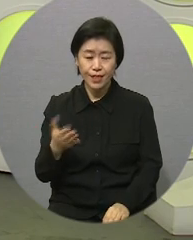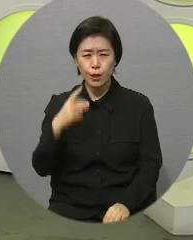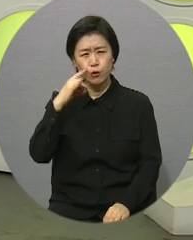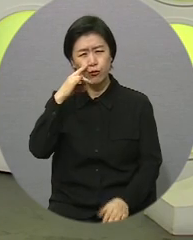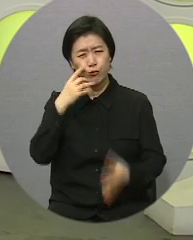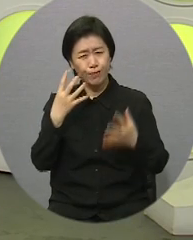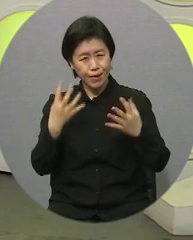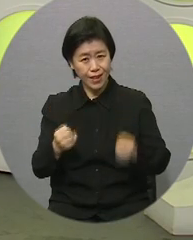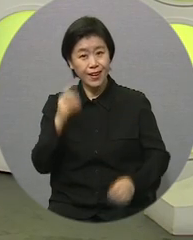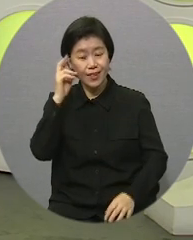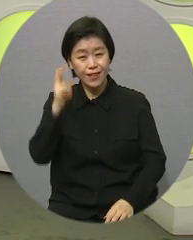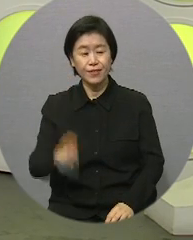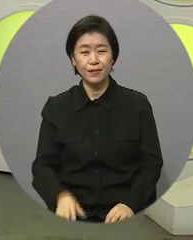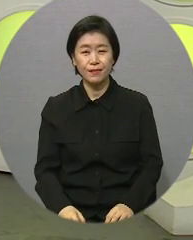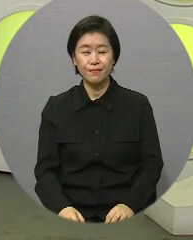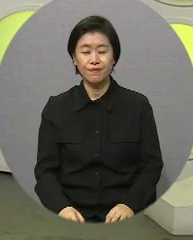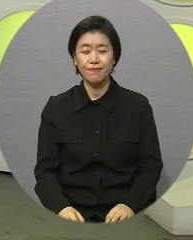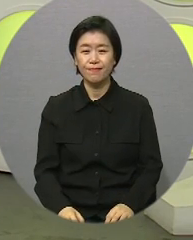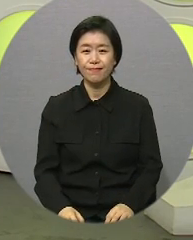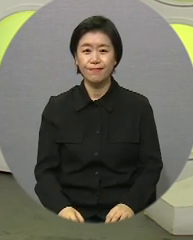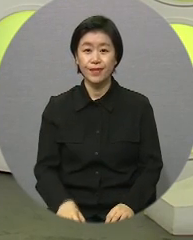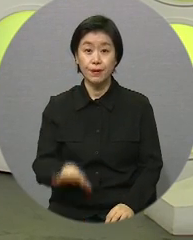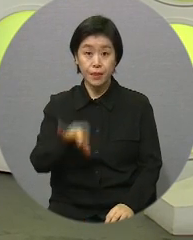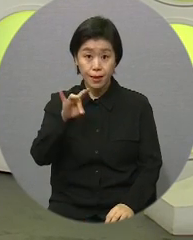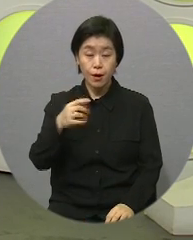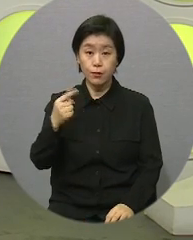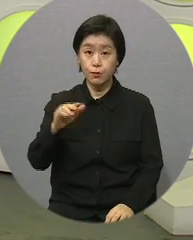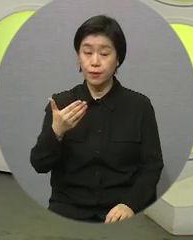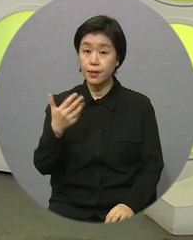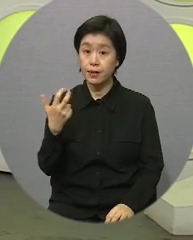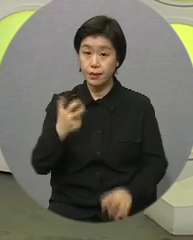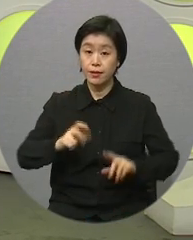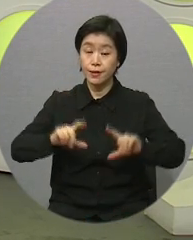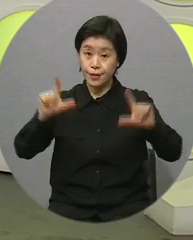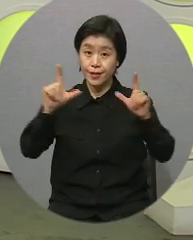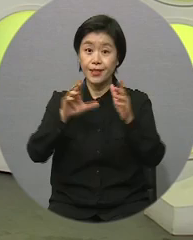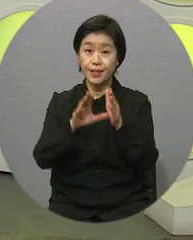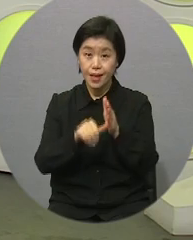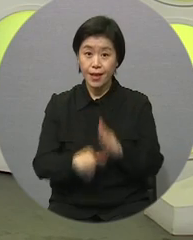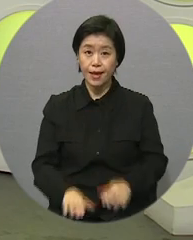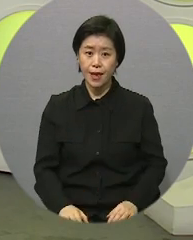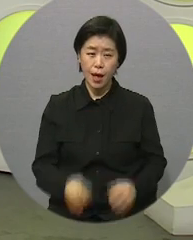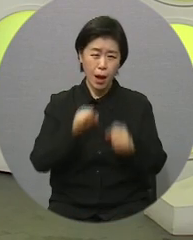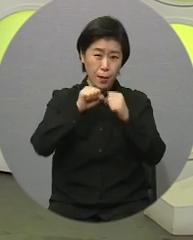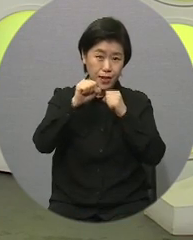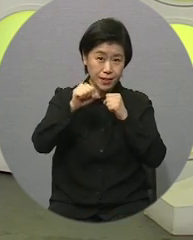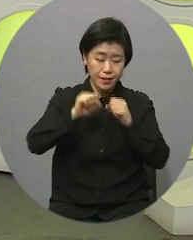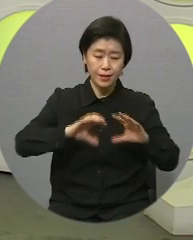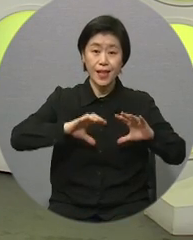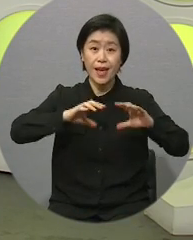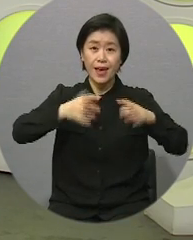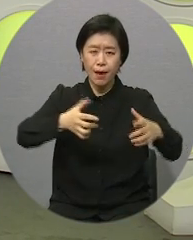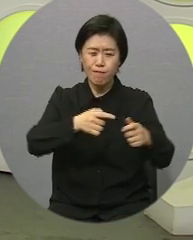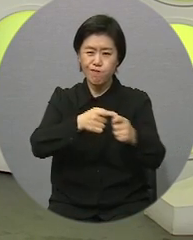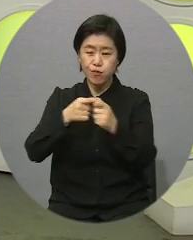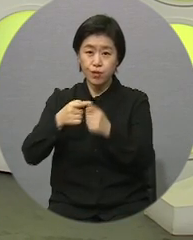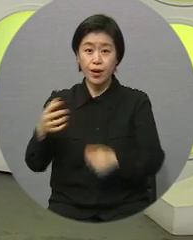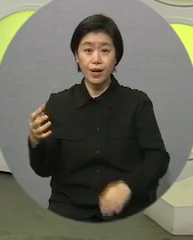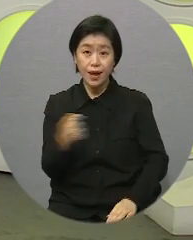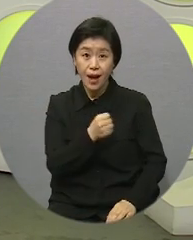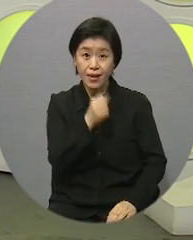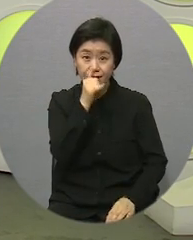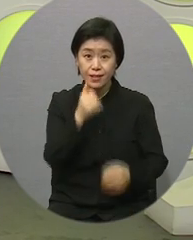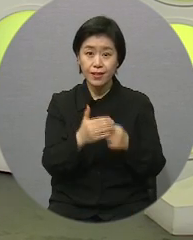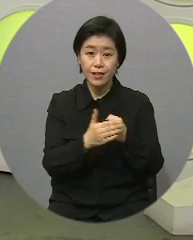궁금하실 텐데요 먼저 1970년대이 복싱 세계 타이틀을 따내면서 많은